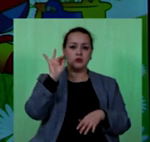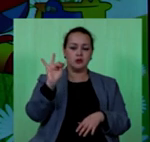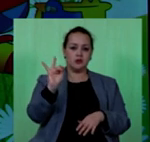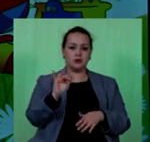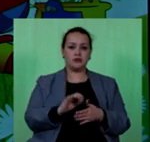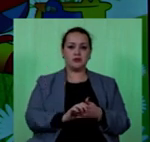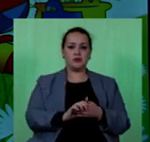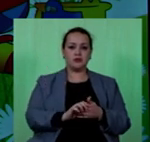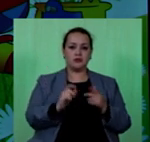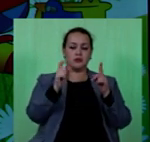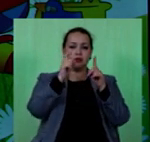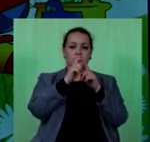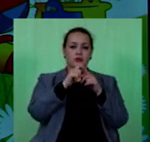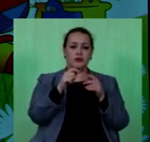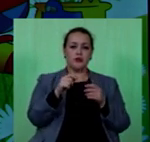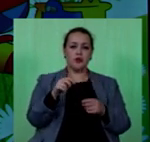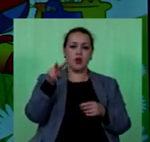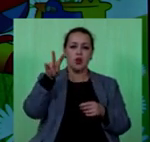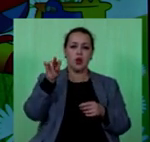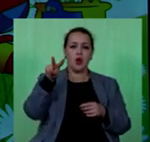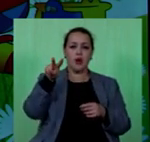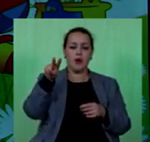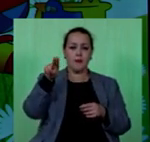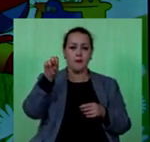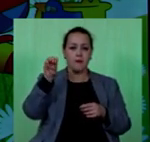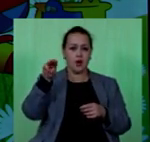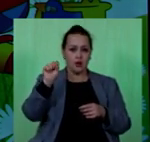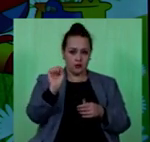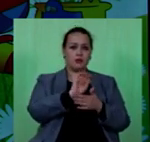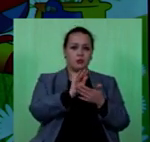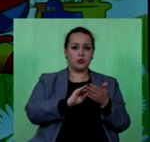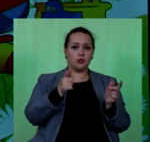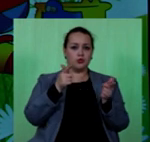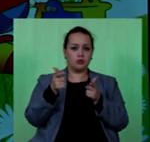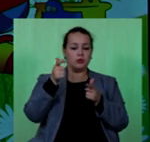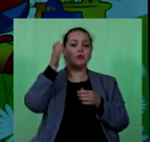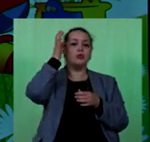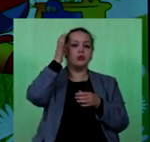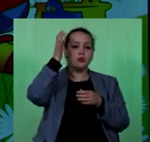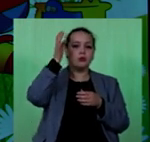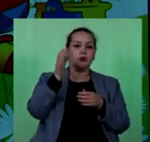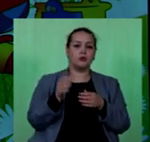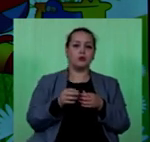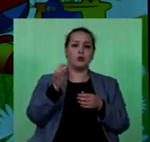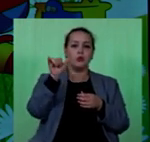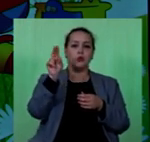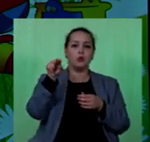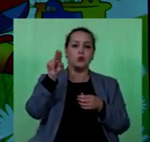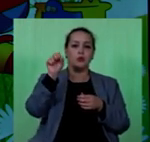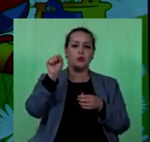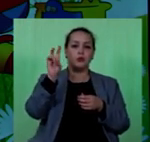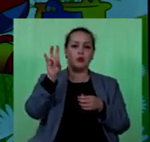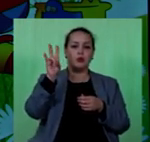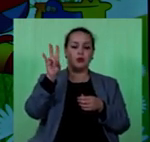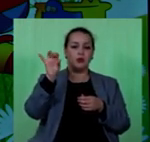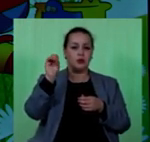слова лопата записали слова лопата умнички поставили ударение и